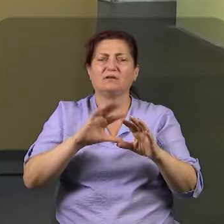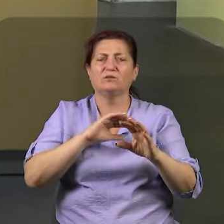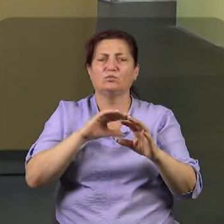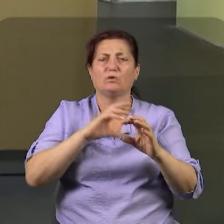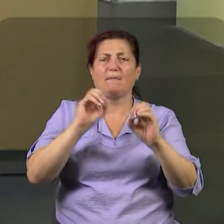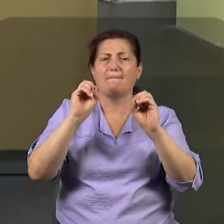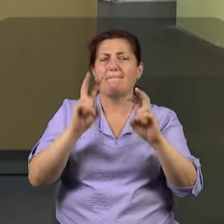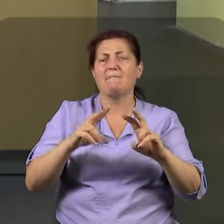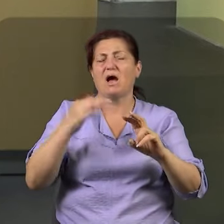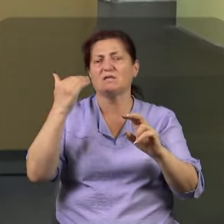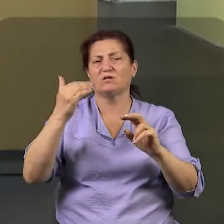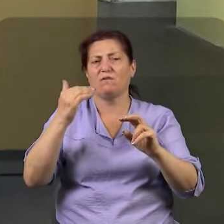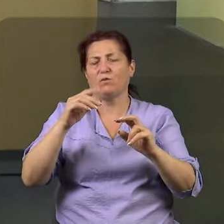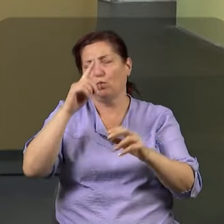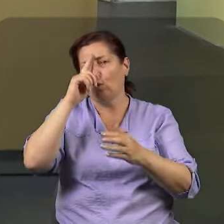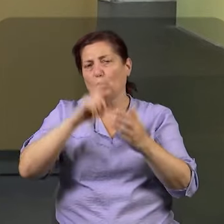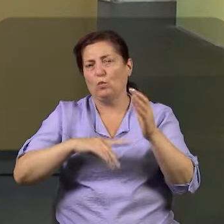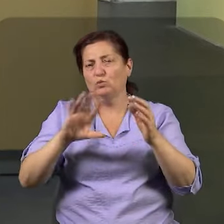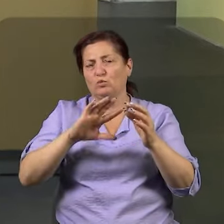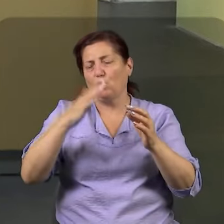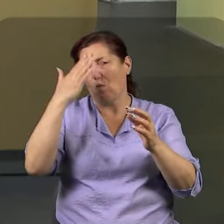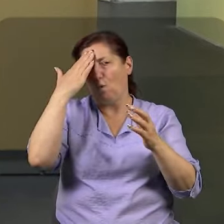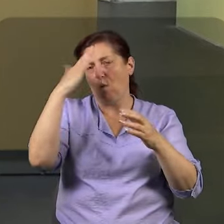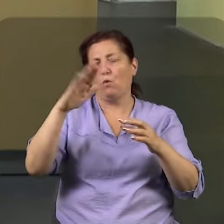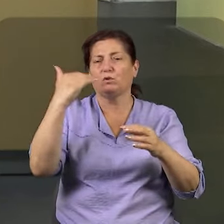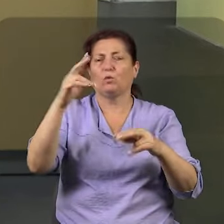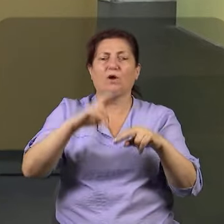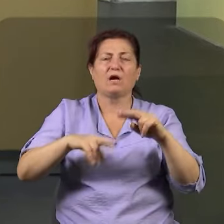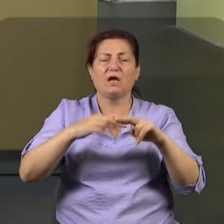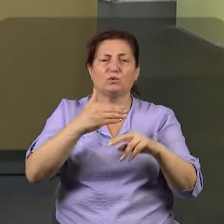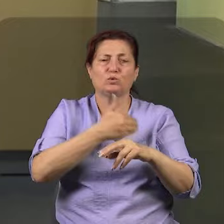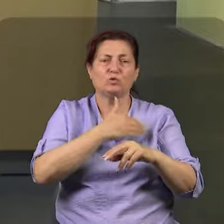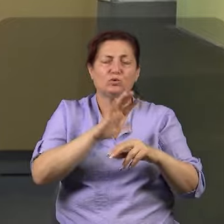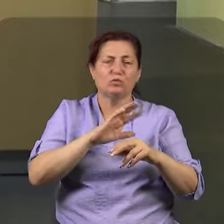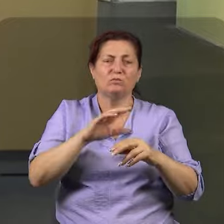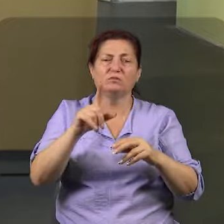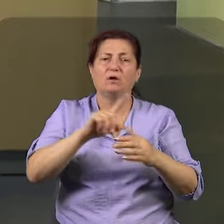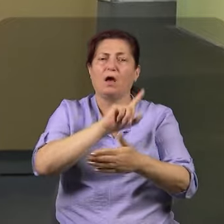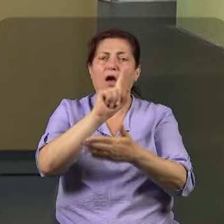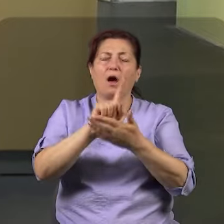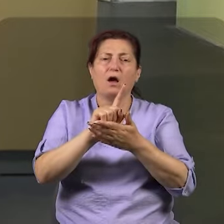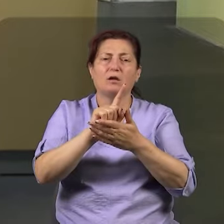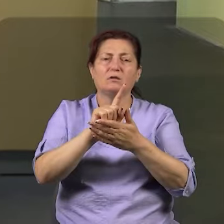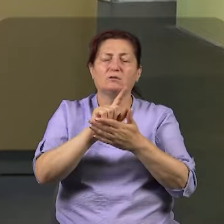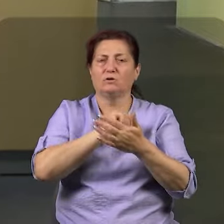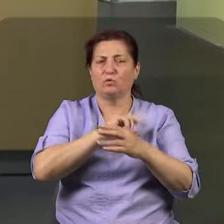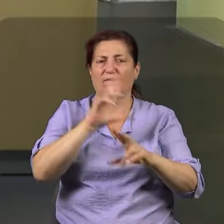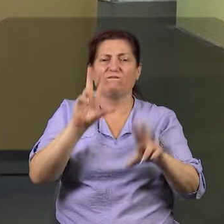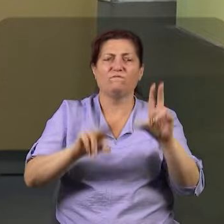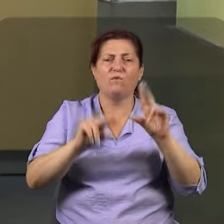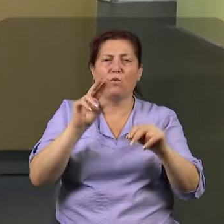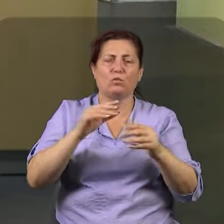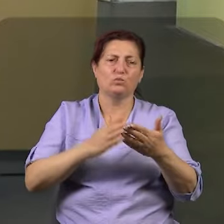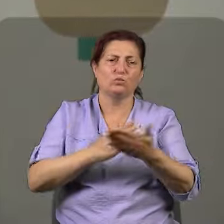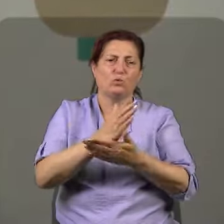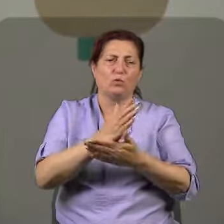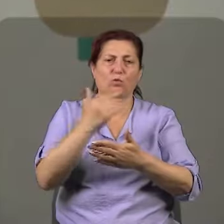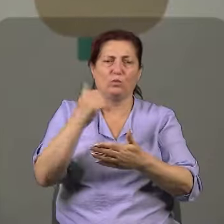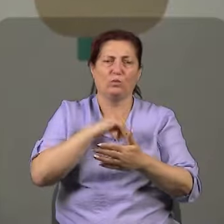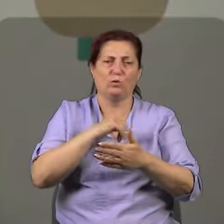մասնավորի հույսին չես ուզում մնաս, օտարի իրակառուցների հույսին չես ուզում մնաս, հարցը առաջան որոշ ուղություններում շատ կարևոր է պետական կատարողների համակարգ